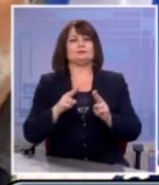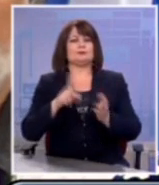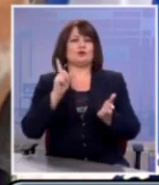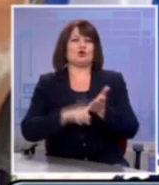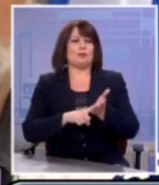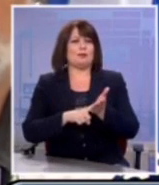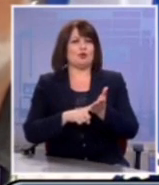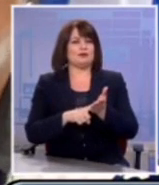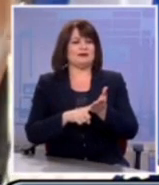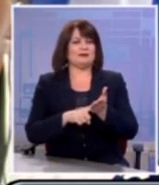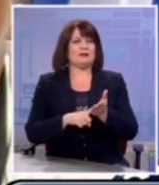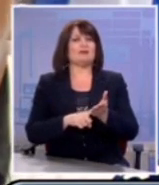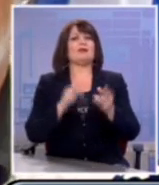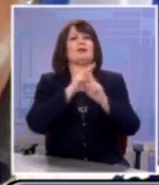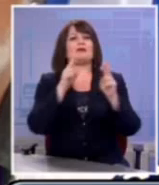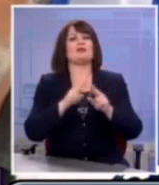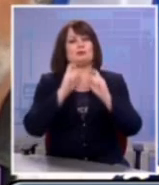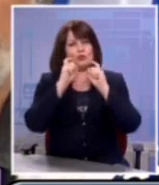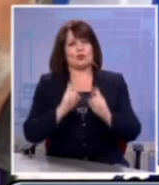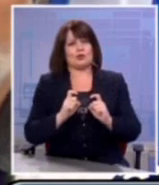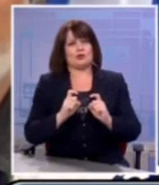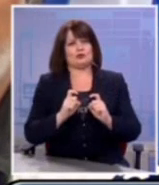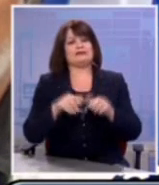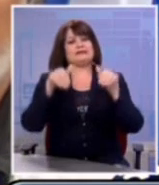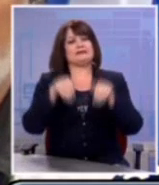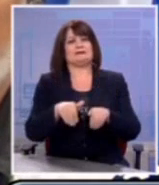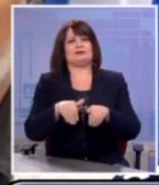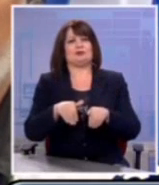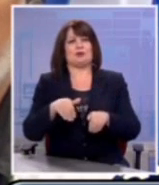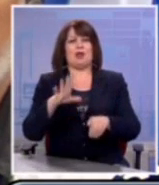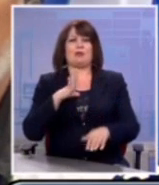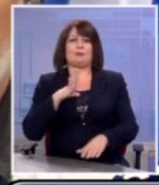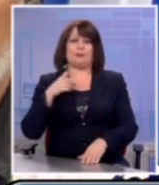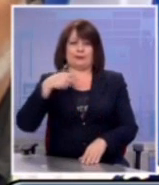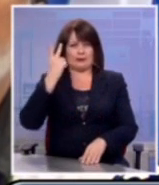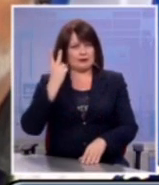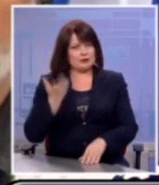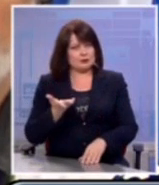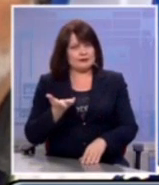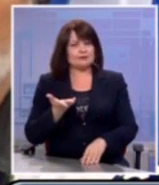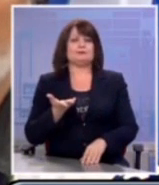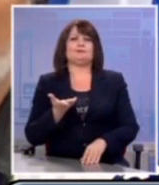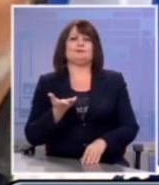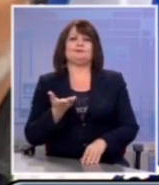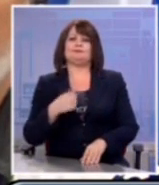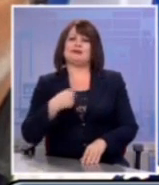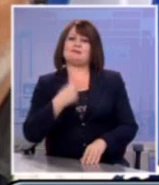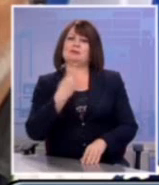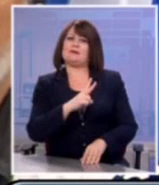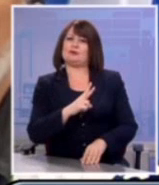νομιμότητας και των διεθνών υποχρεώσεων σεβασμού των ανθρωπίνων δικαιωμάτων,